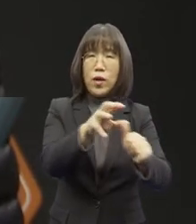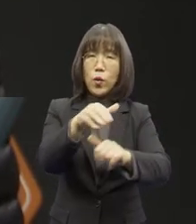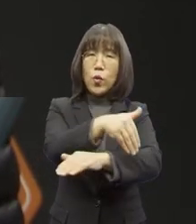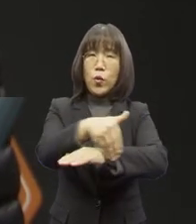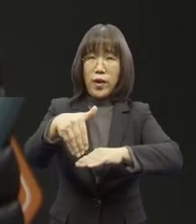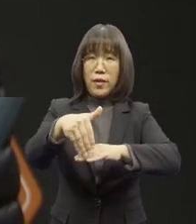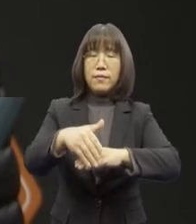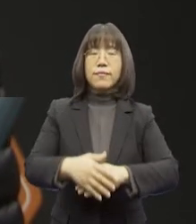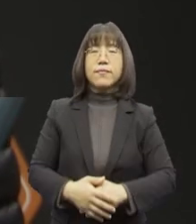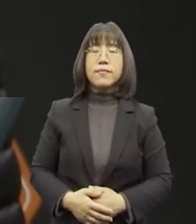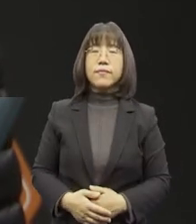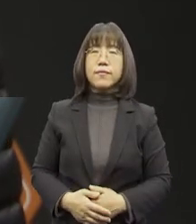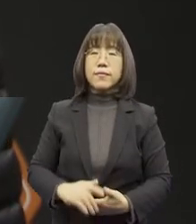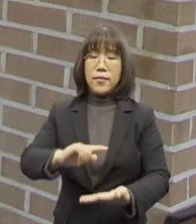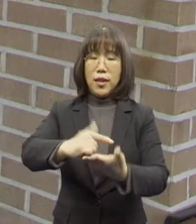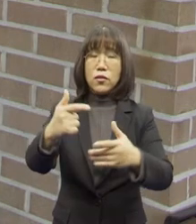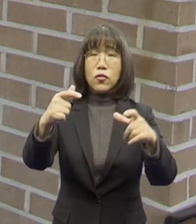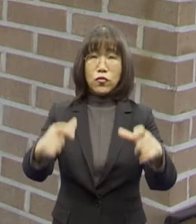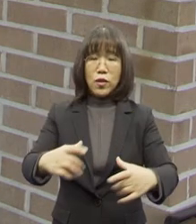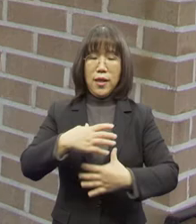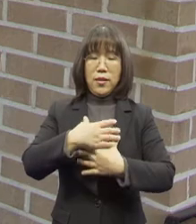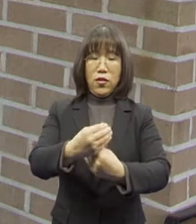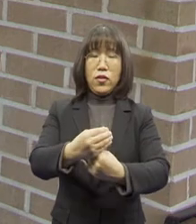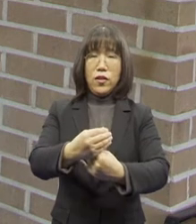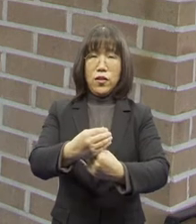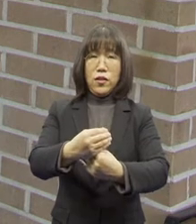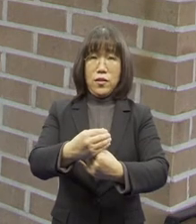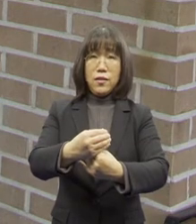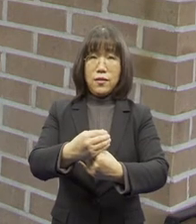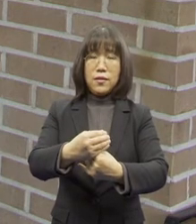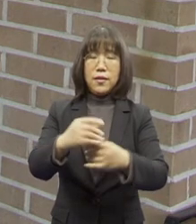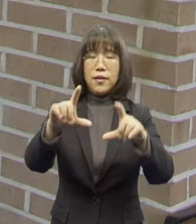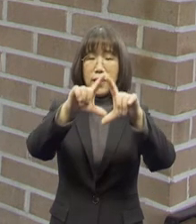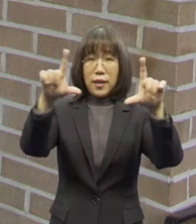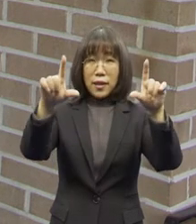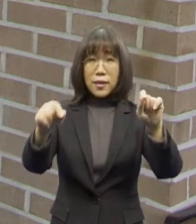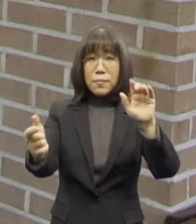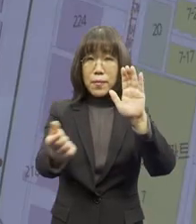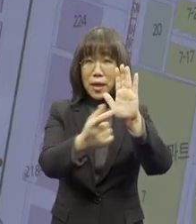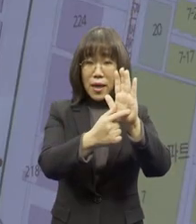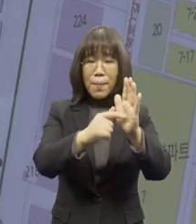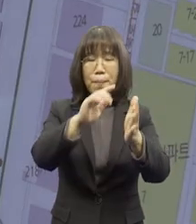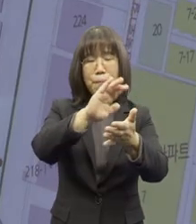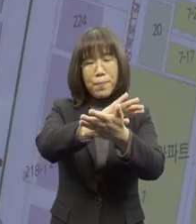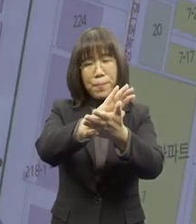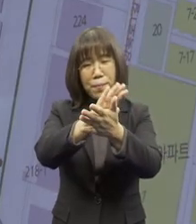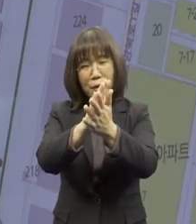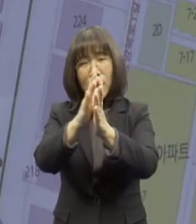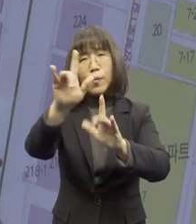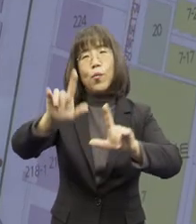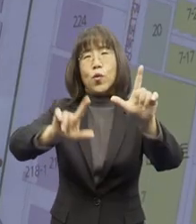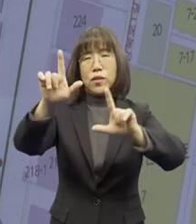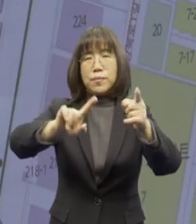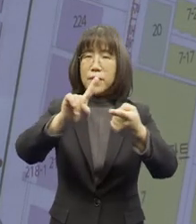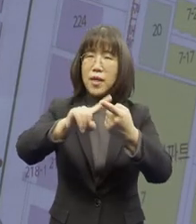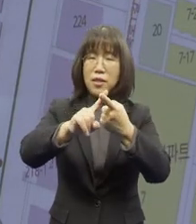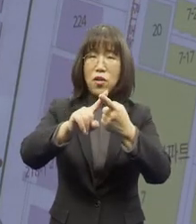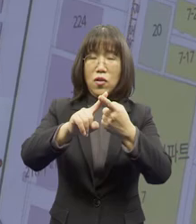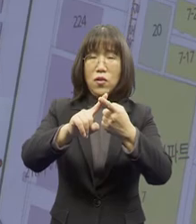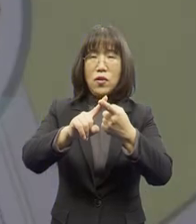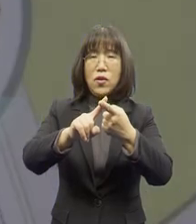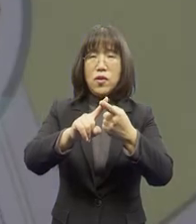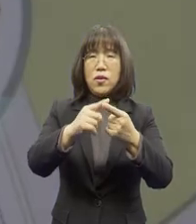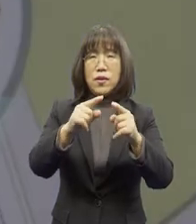용으로도 활용할 예정입니다 강서구는 안전지도 게시판에 변화는 지역정보를 스티커와